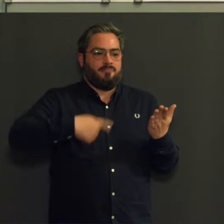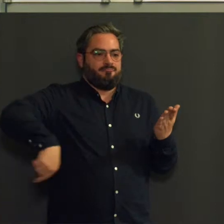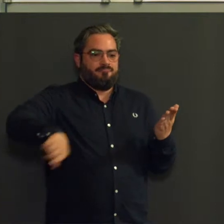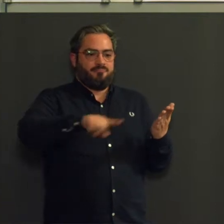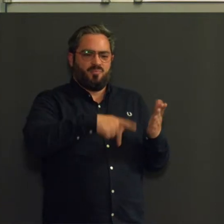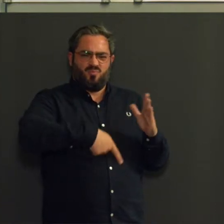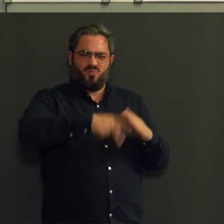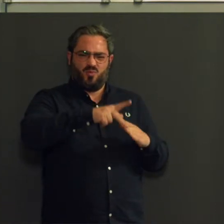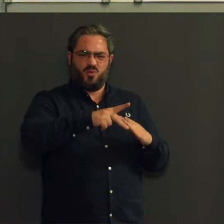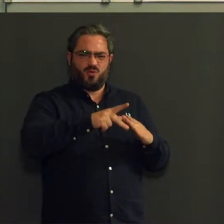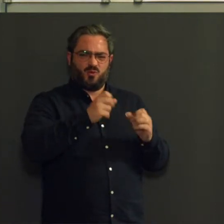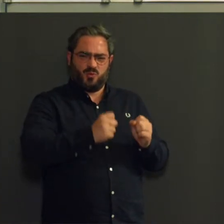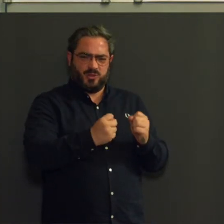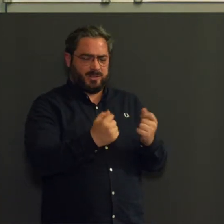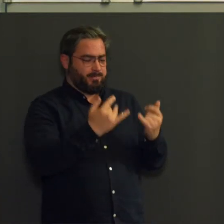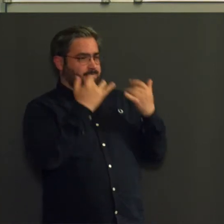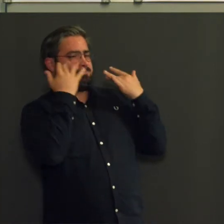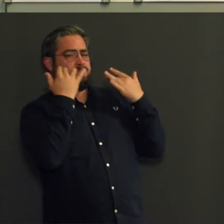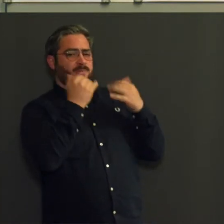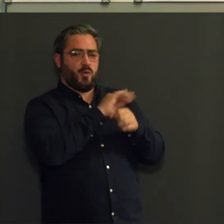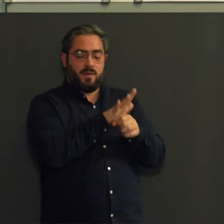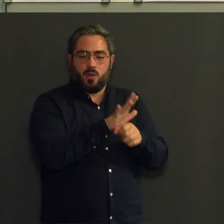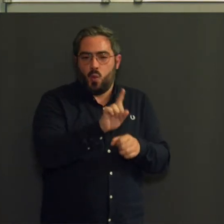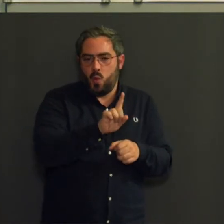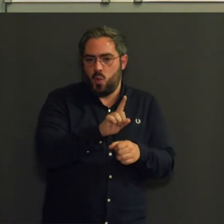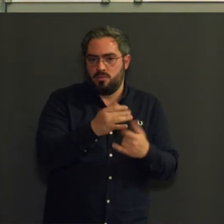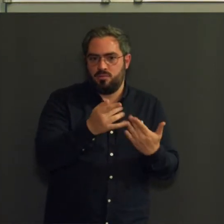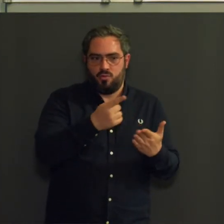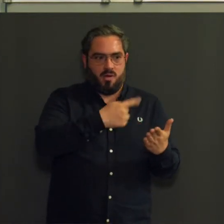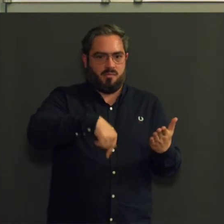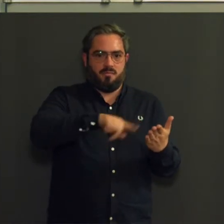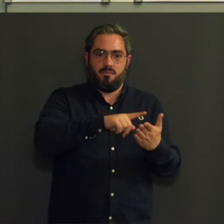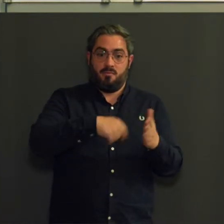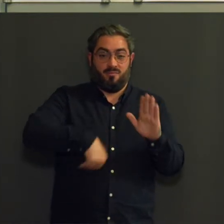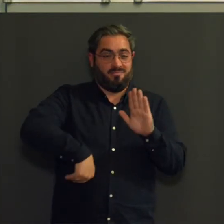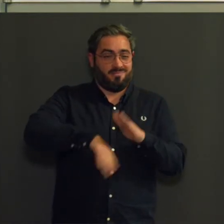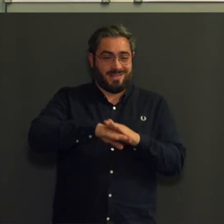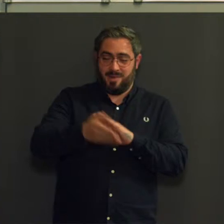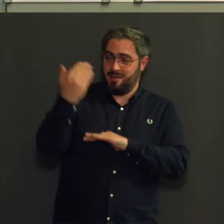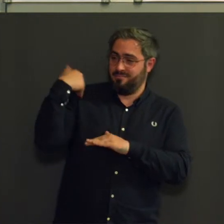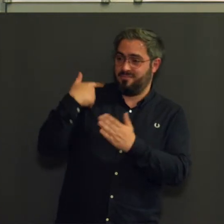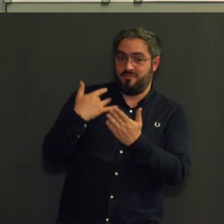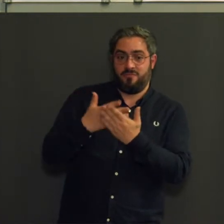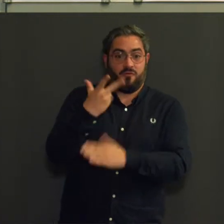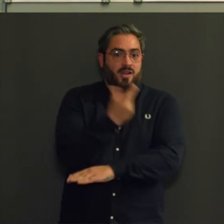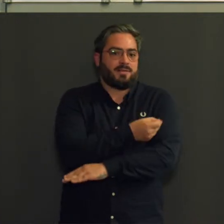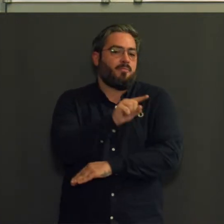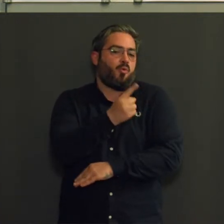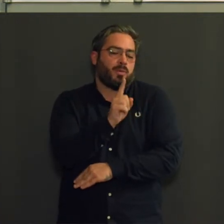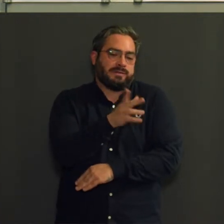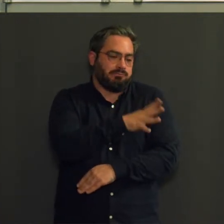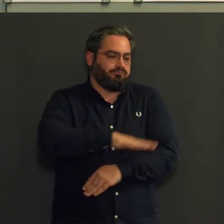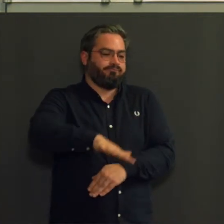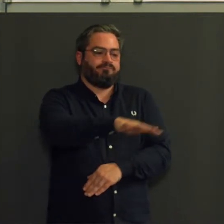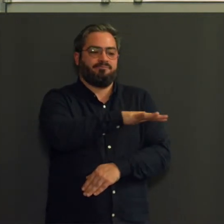plus exposés, mais tout spécialement parce qu'ils ont été parmi les premiers vaccinés. Et vous le savez, ils ont été vaccinés massivement à partir de